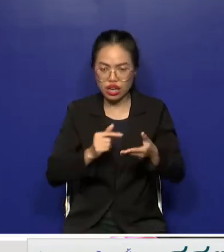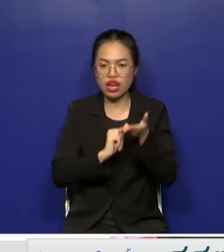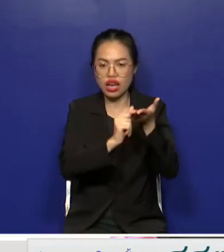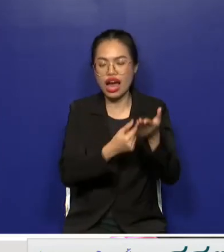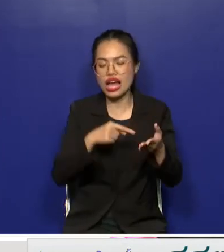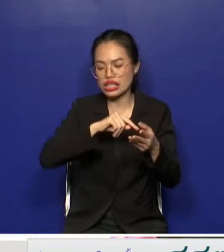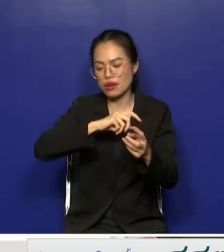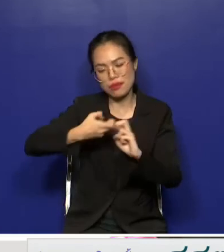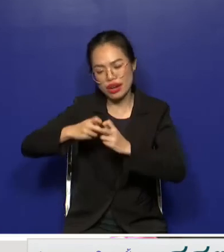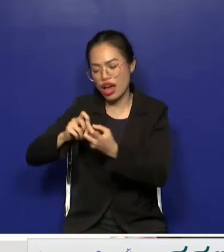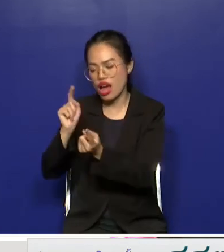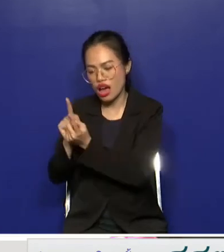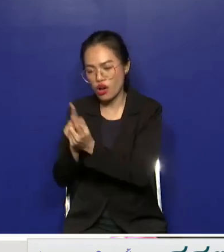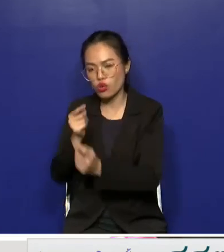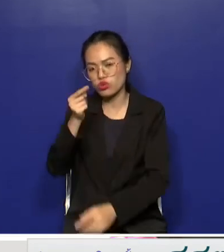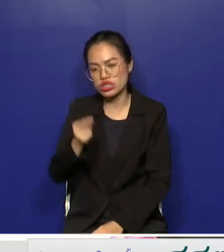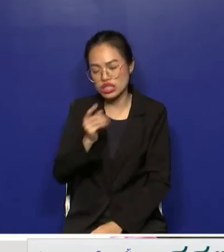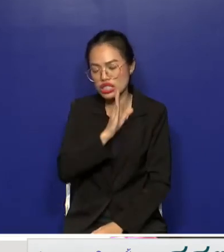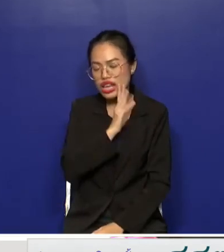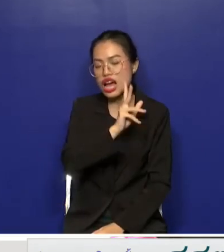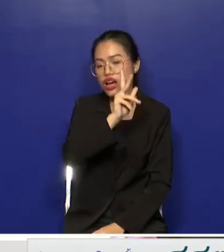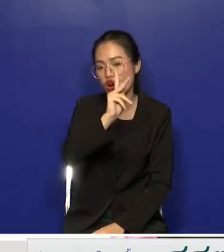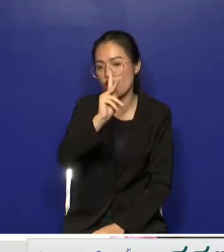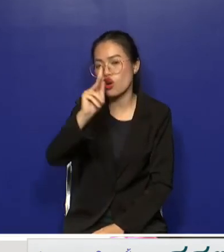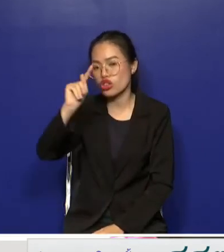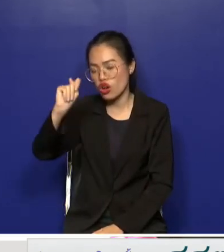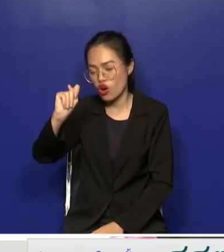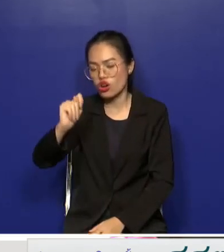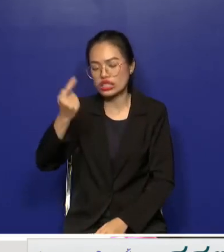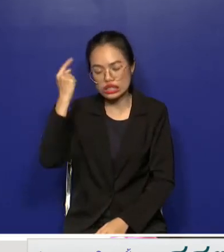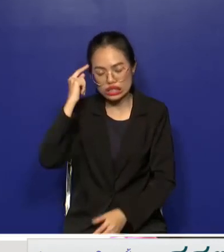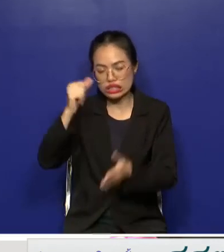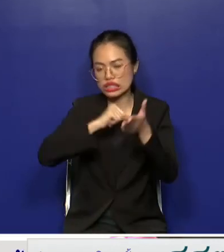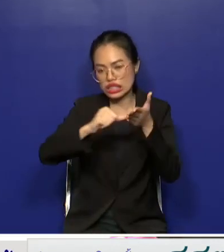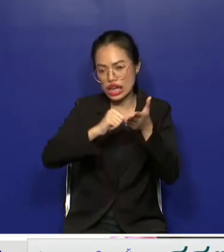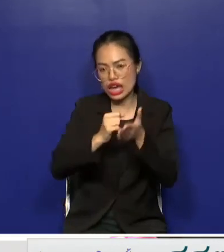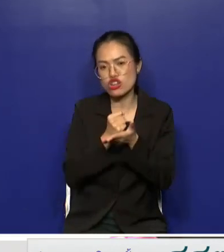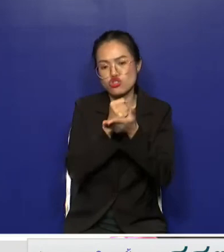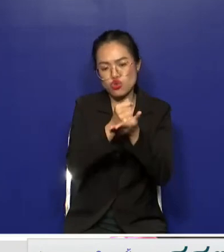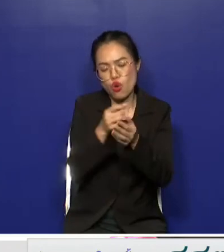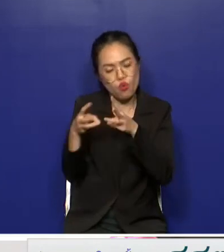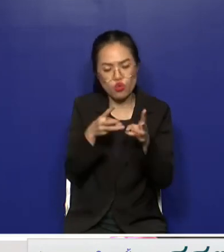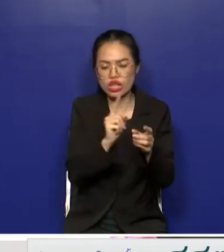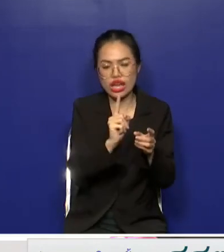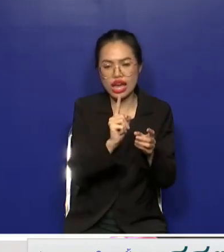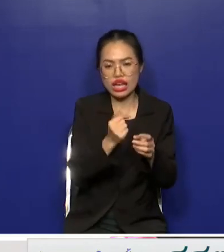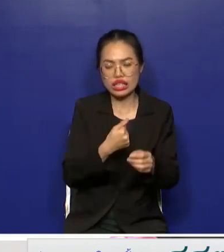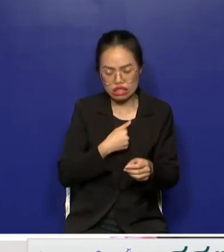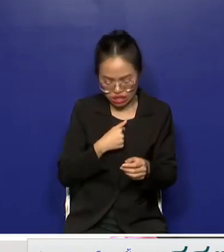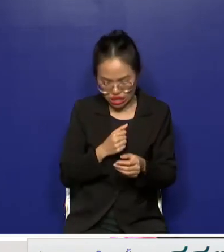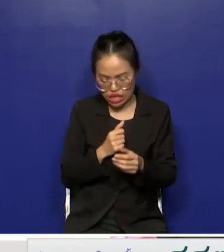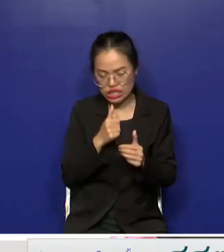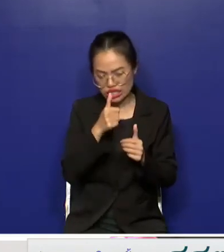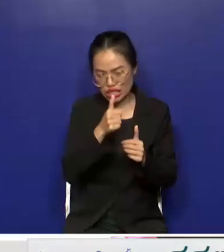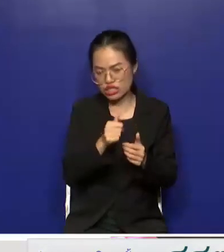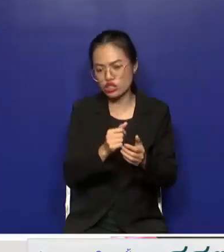ขึนจิง ถ้ากรรมการเลอกตั้งจะกรุณาไปปรับไปดูเราจะชวยกนอยางไร ทางสภาารวยิดีครัโดชภาหารปเดยนการแก้คนหมาย กลข